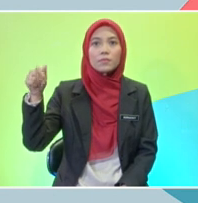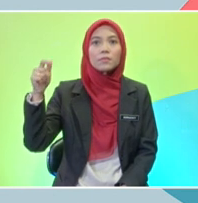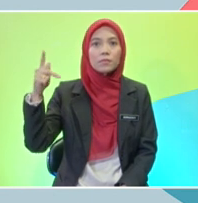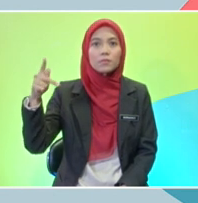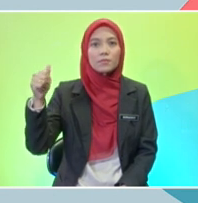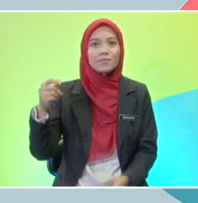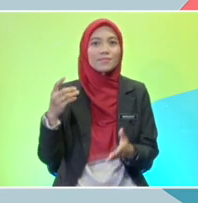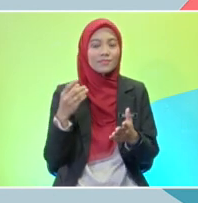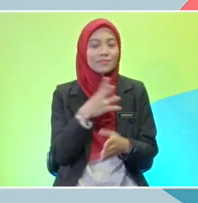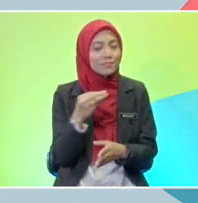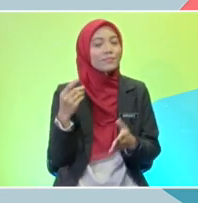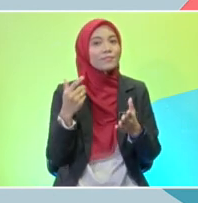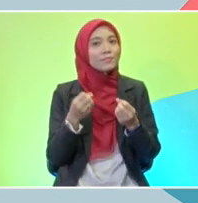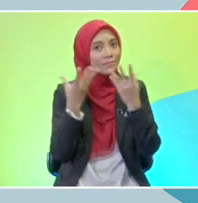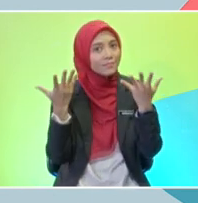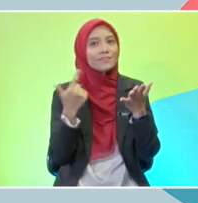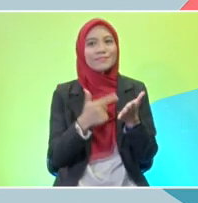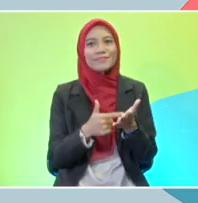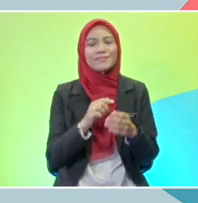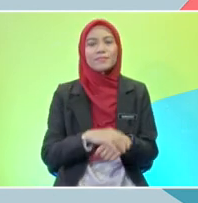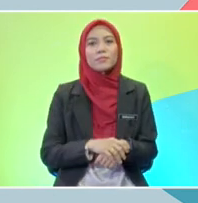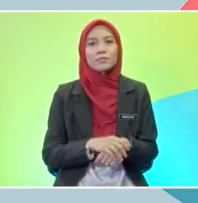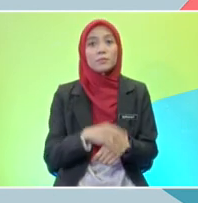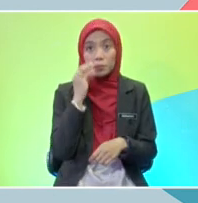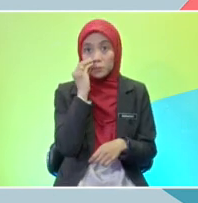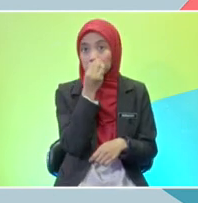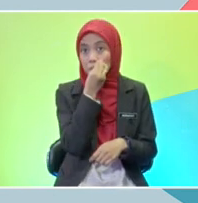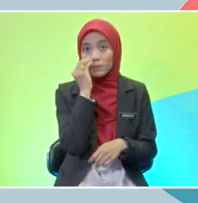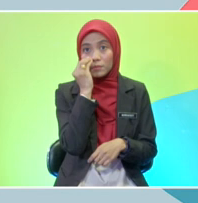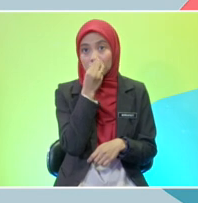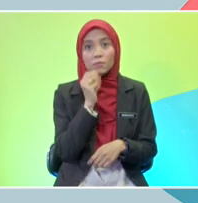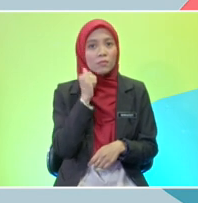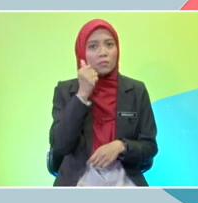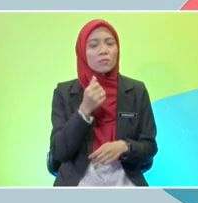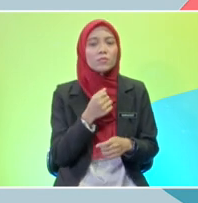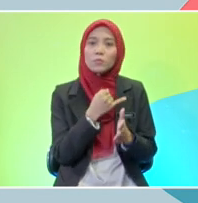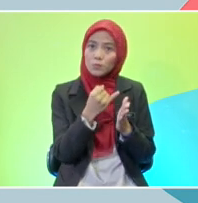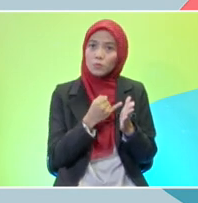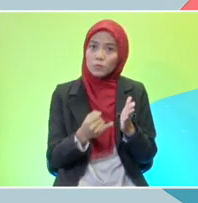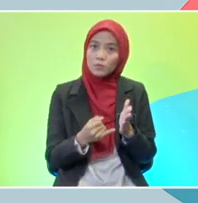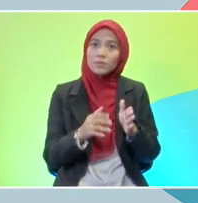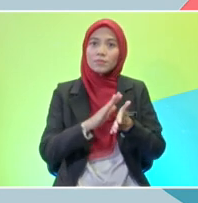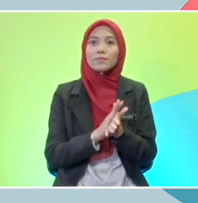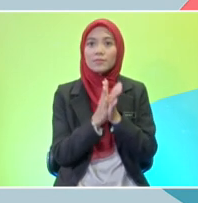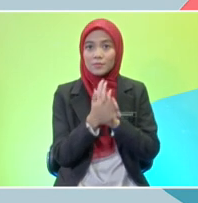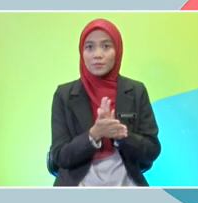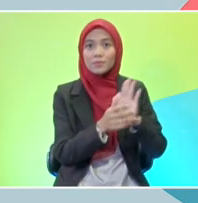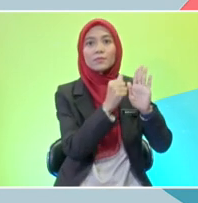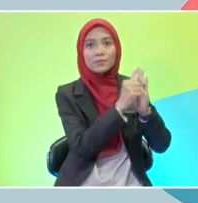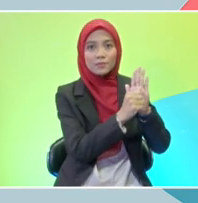yang mana bunga-bunga ini akan diolah menjadi motif sebuah ukiran lagi